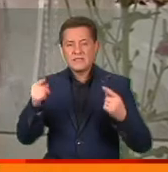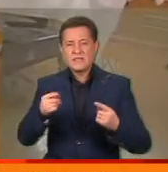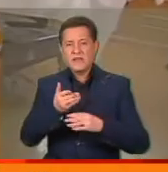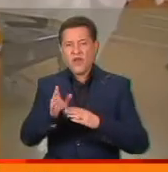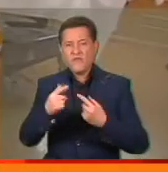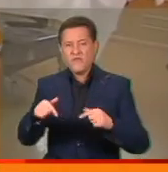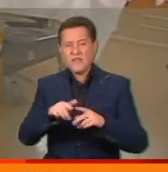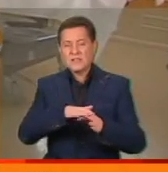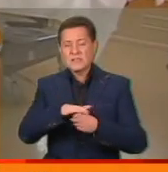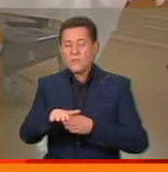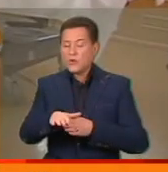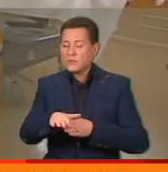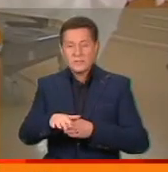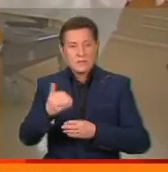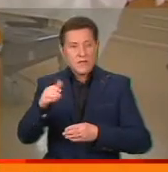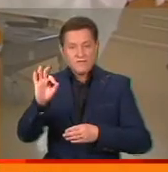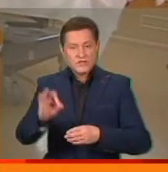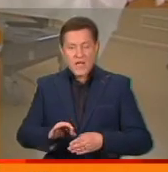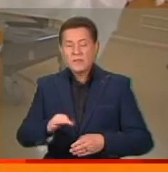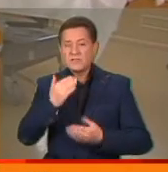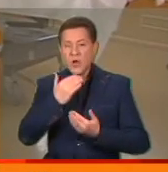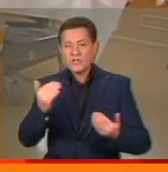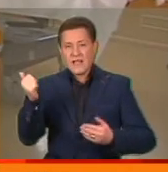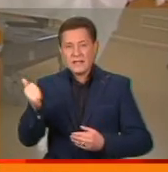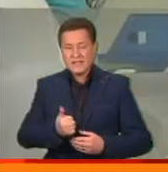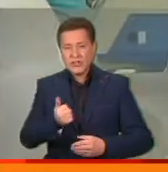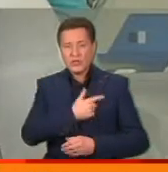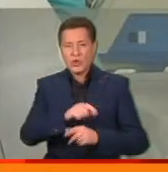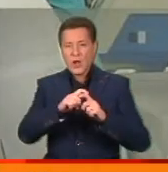заповнено пораненими ущерть. Лише за останній тиждень до лікарні